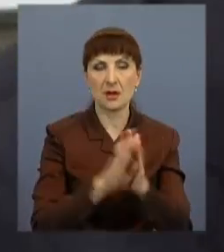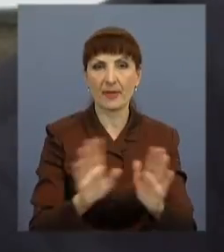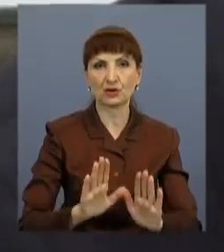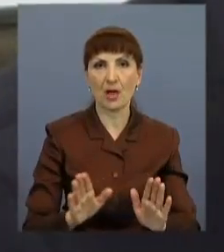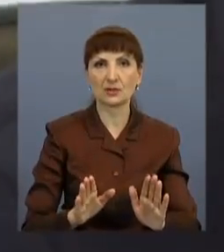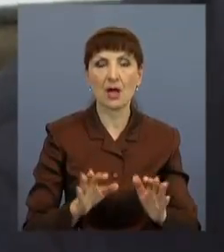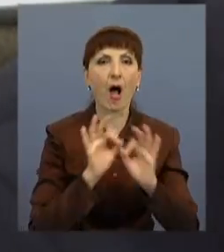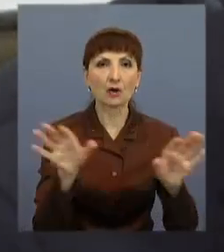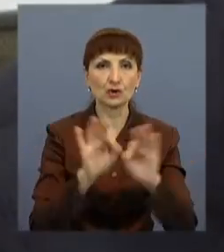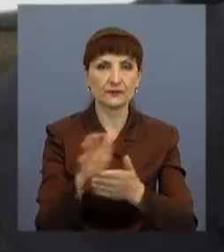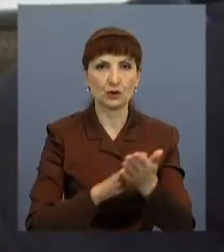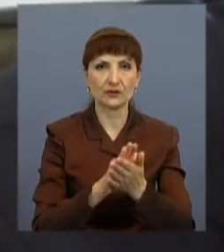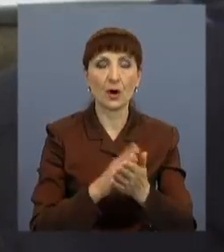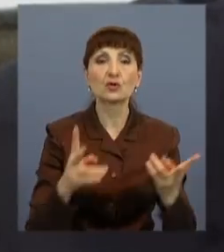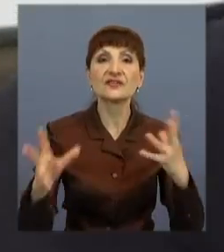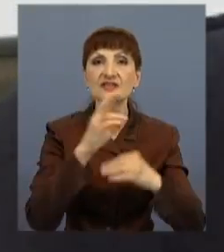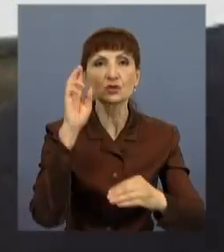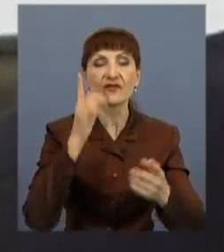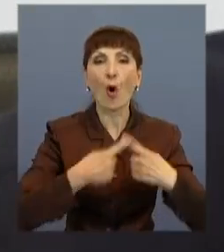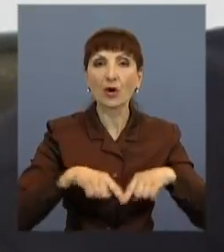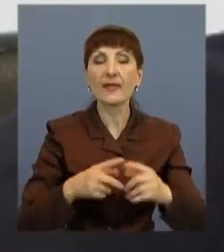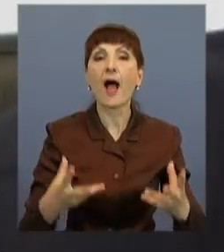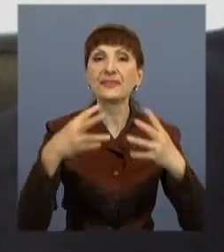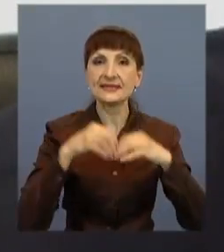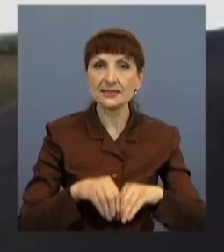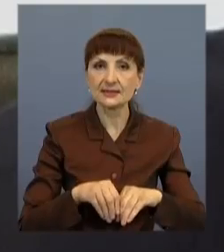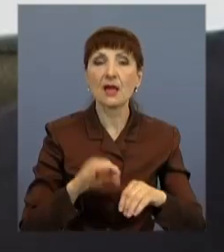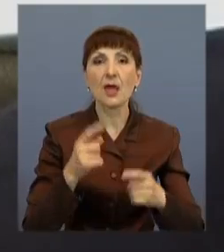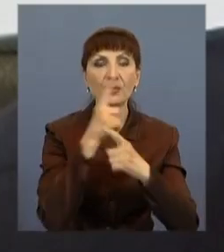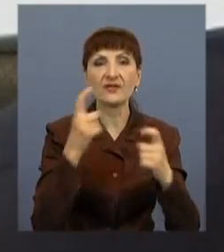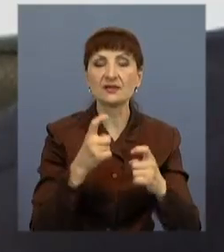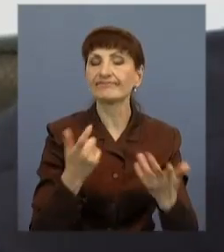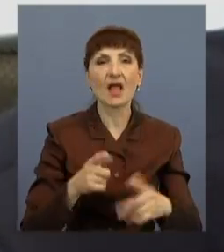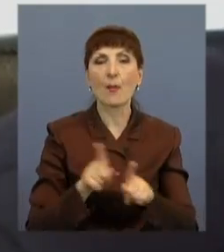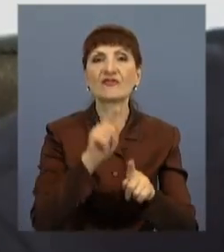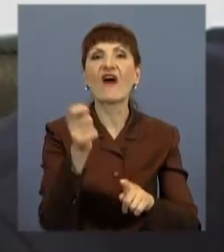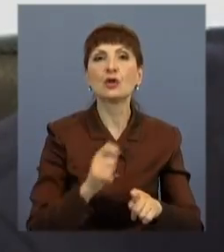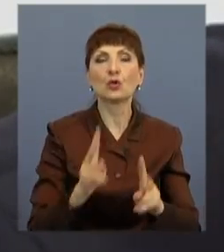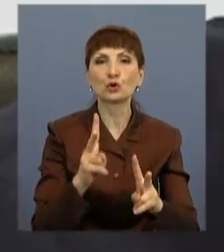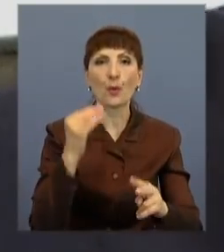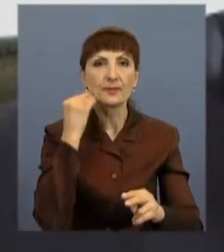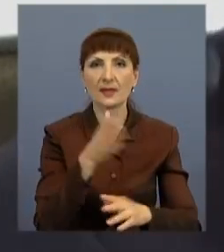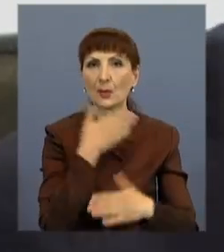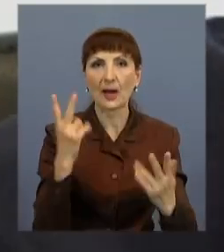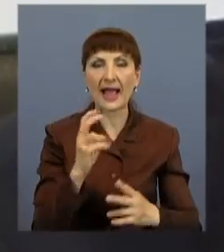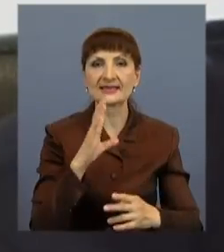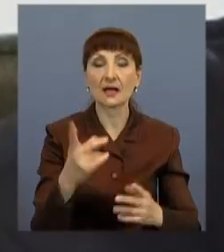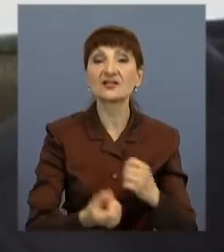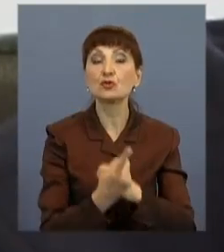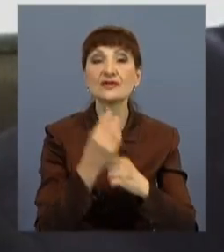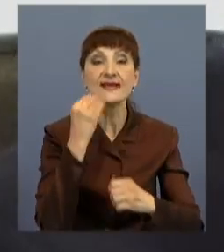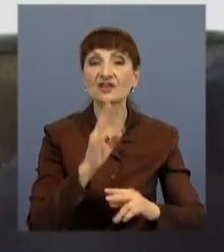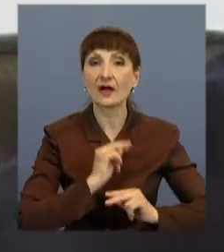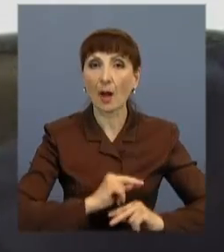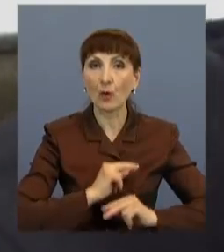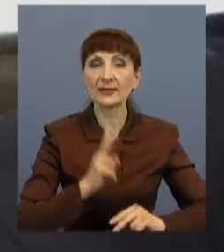не отчитываются. Нужно всем государственным органам объединиться и объявить тотальную войну неэффективным КСК. В случае выявления некачественной